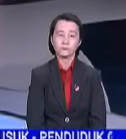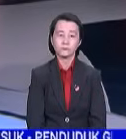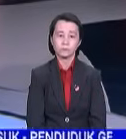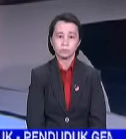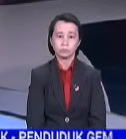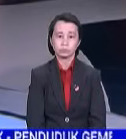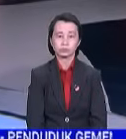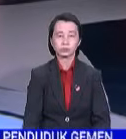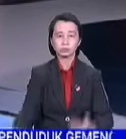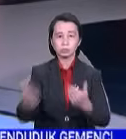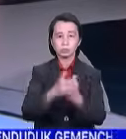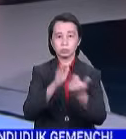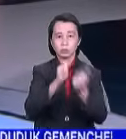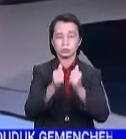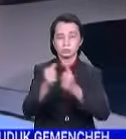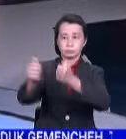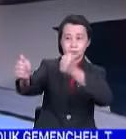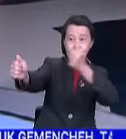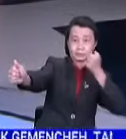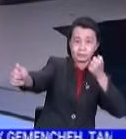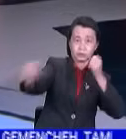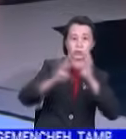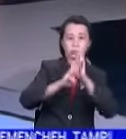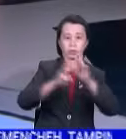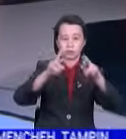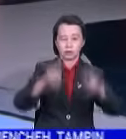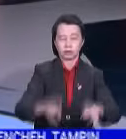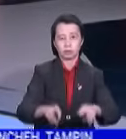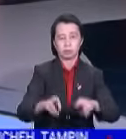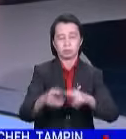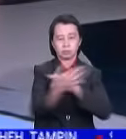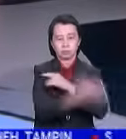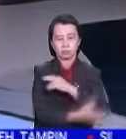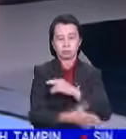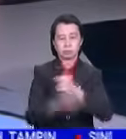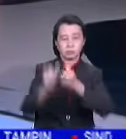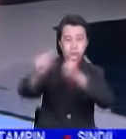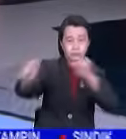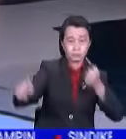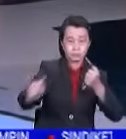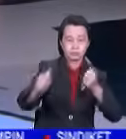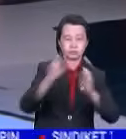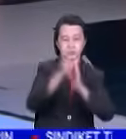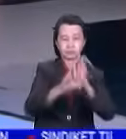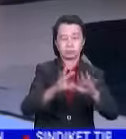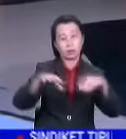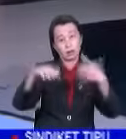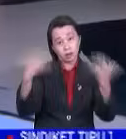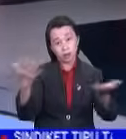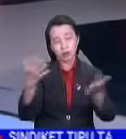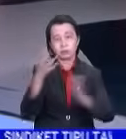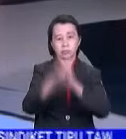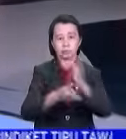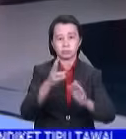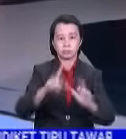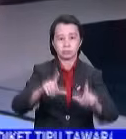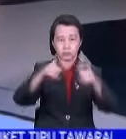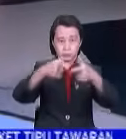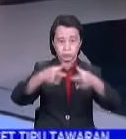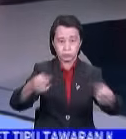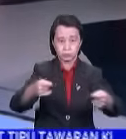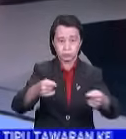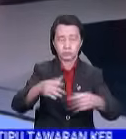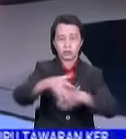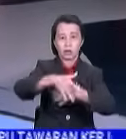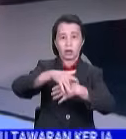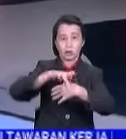Oh begitu boleh kesukaan memanah wakil negara Wiro Juli interfase menambahkan perjuangannya di paralympic Tokyo 2020